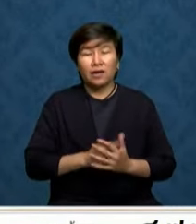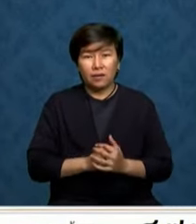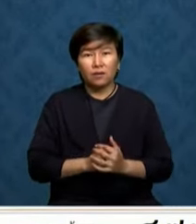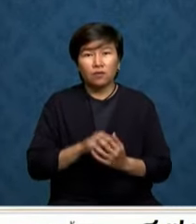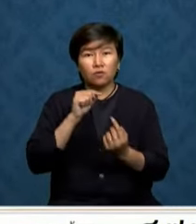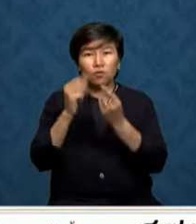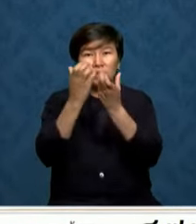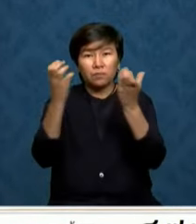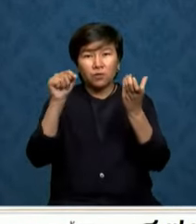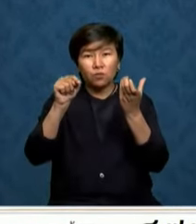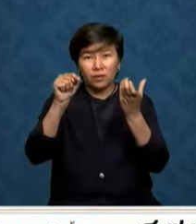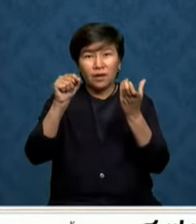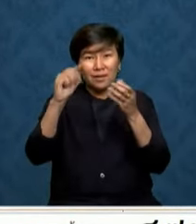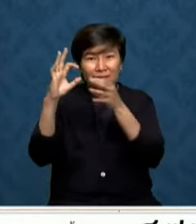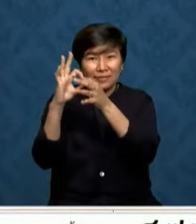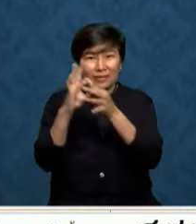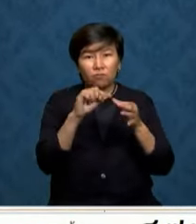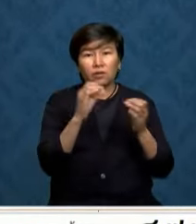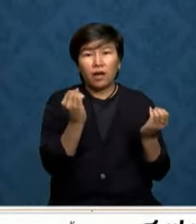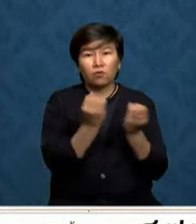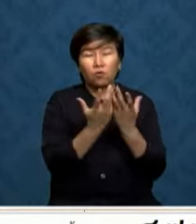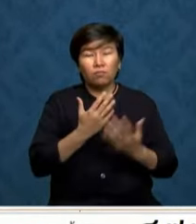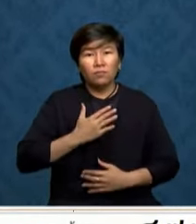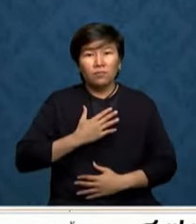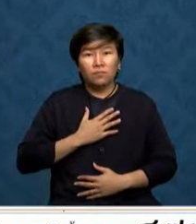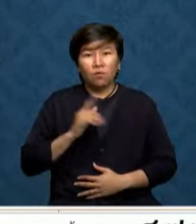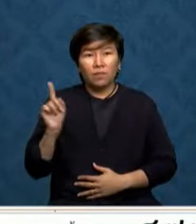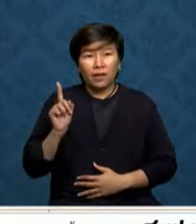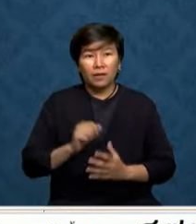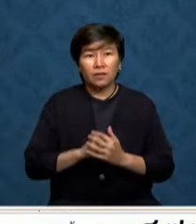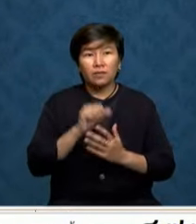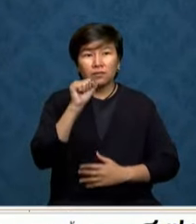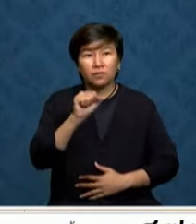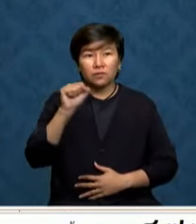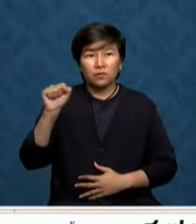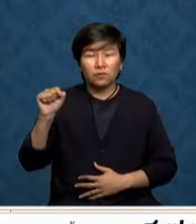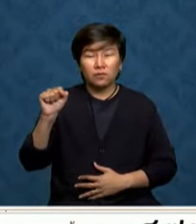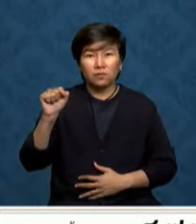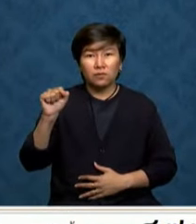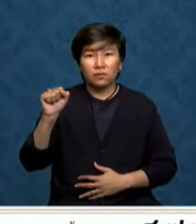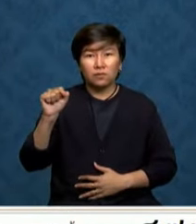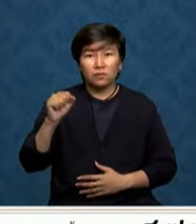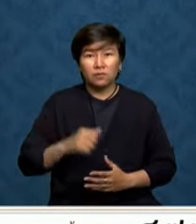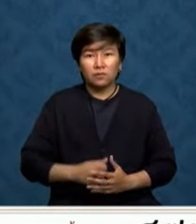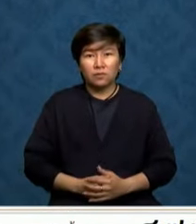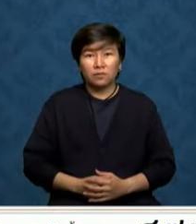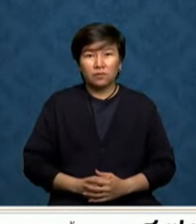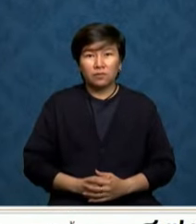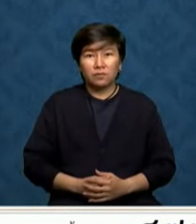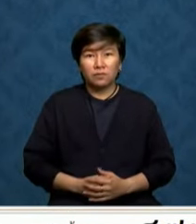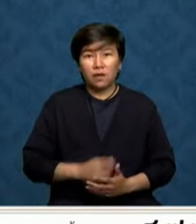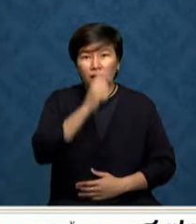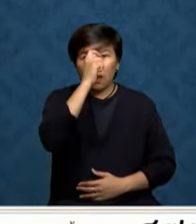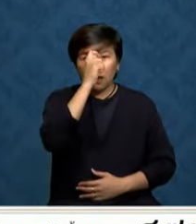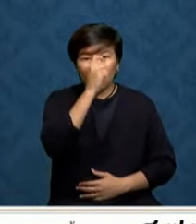รัฐธรรมนูญและโดยเฉพาะอย่างยิ่งพวกผมสมาชิกสภาวุฒแทนราษฎรที่นับถือ